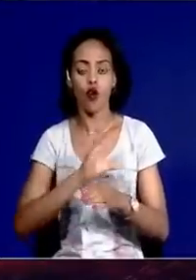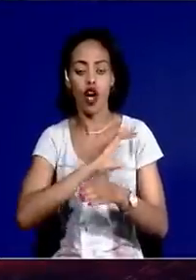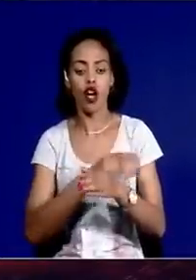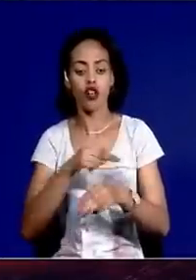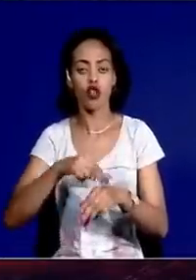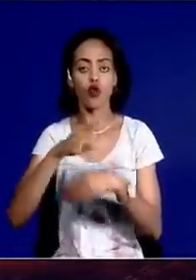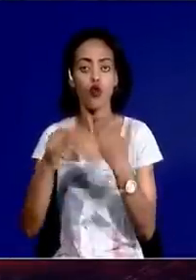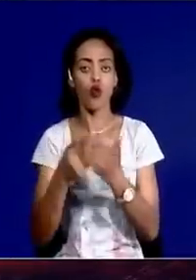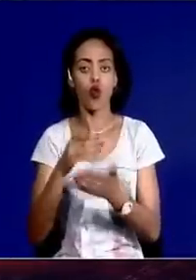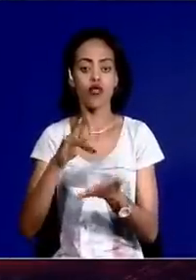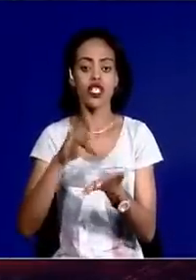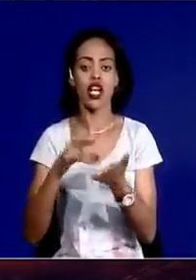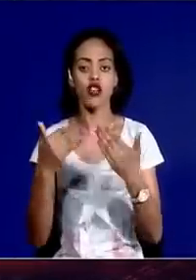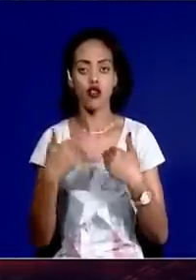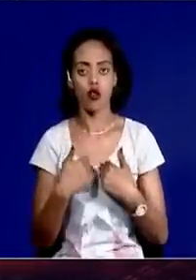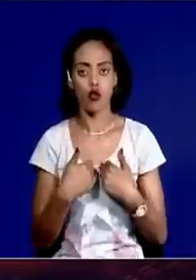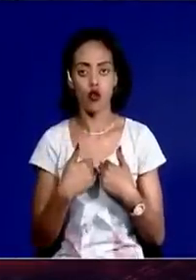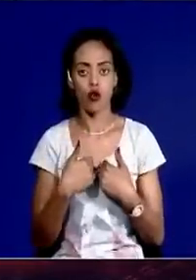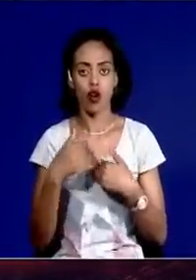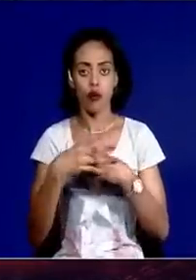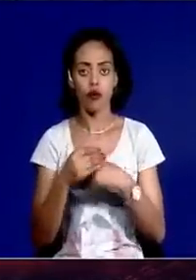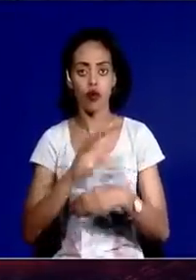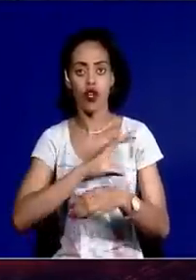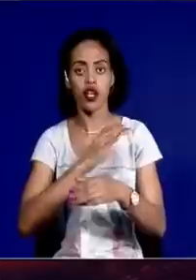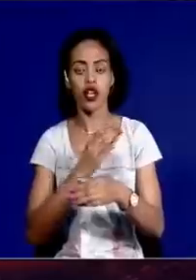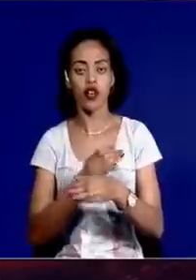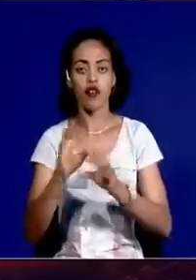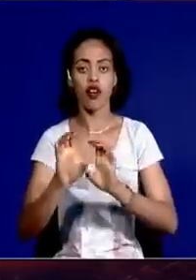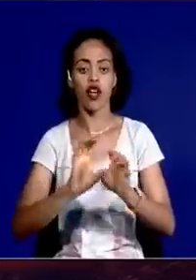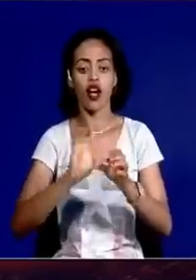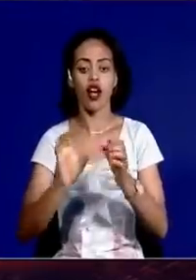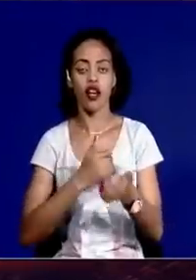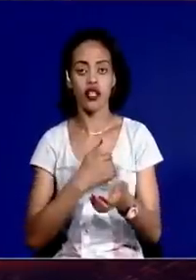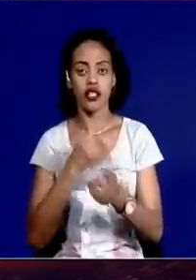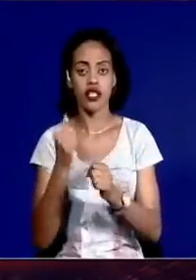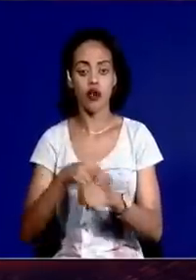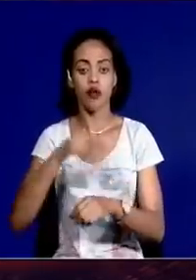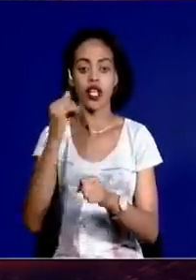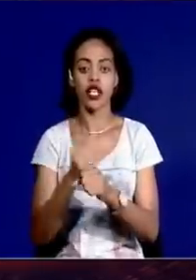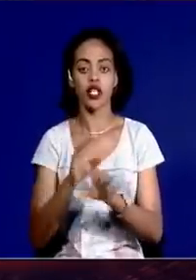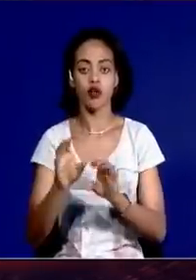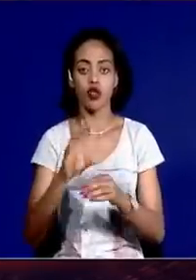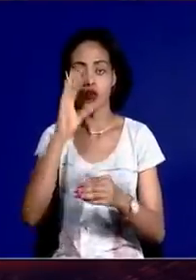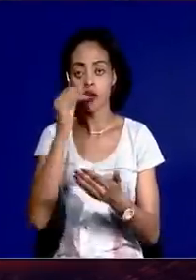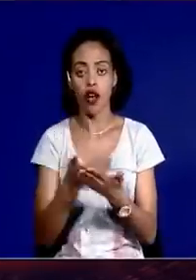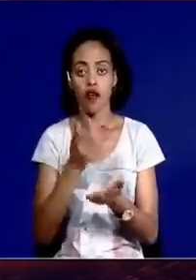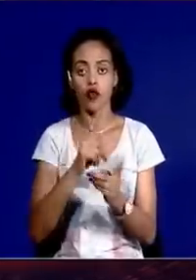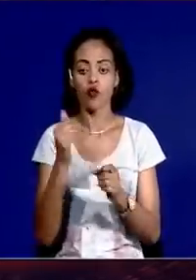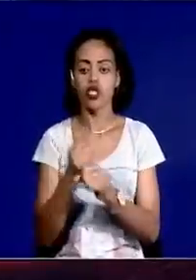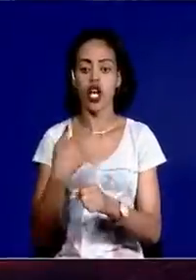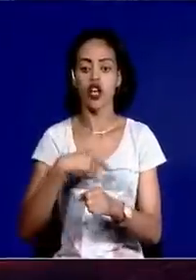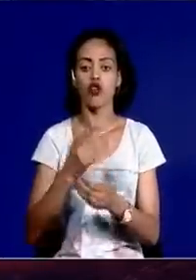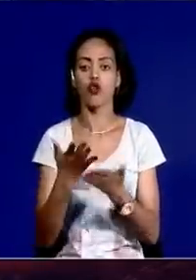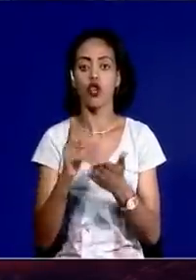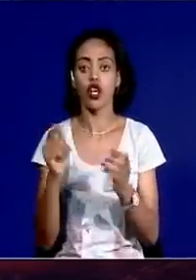ኩሎም ሴክተራት ዘለዎ ያው ብግብሪ ሃይል እዩ ናይ ምልዓል ስራሕቲ ዝካየድ ኣሎሞ እቲ ሰብ ሃፍቲ እውን እቲ ስራሕ እንደሊአና ንሕና እውን